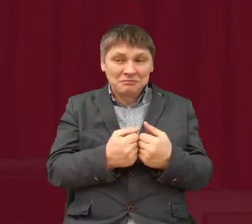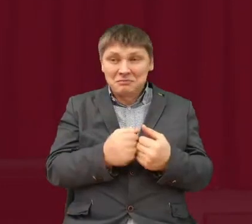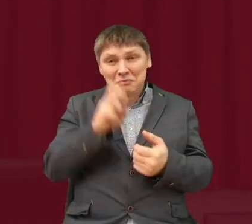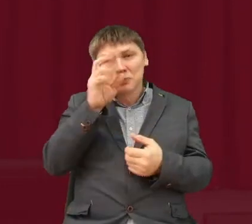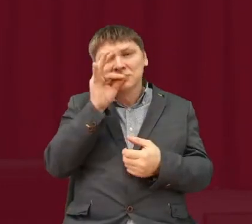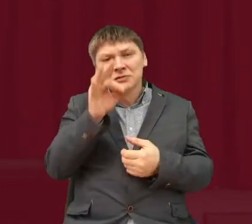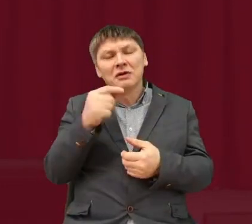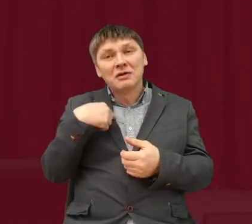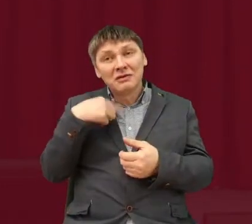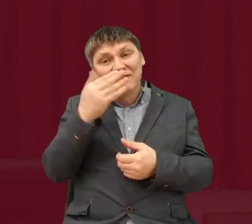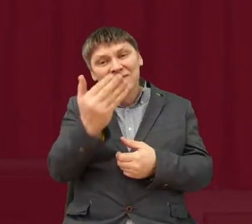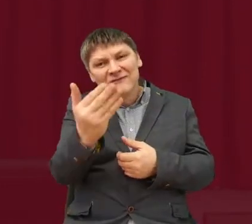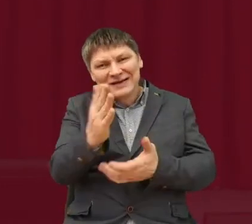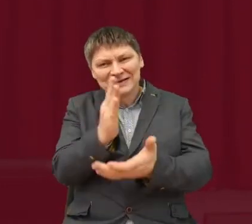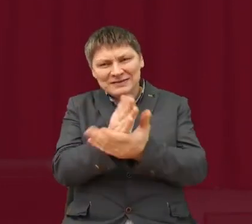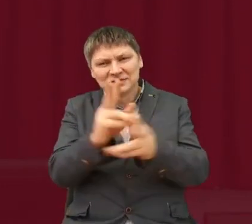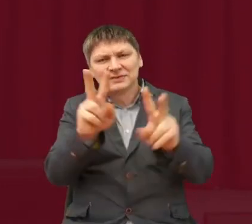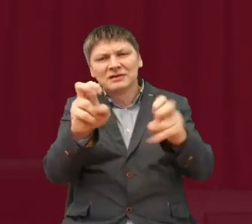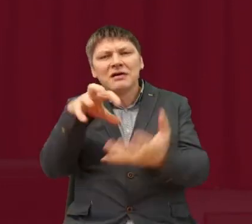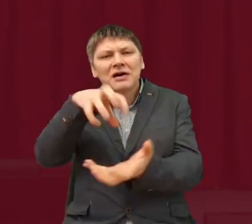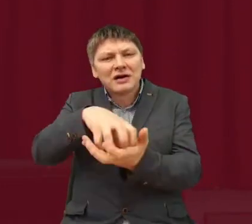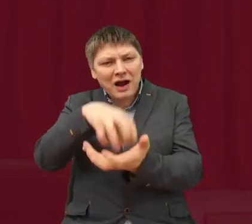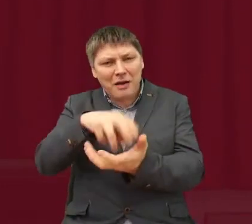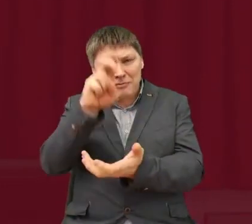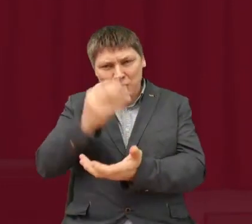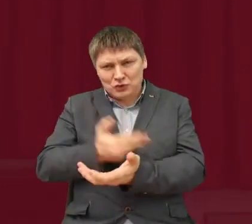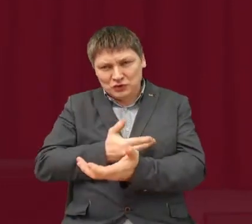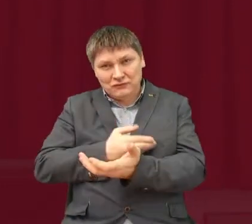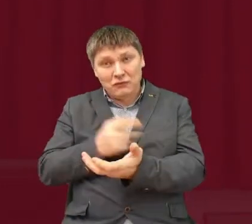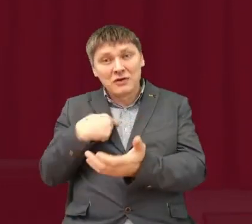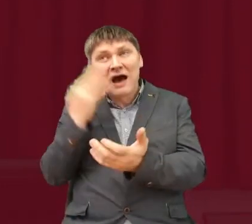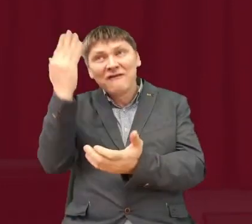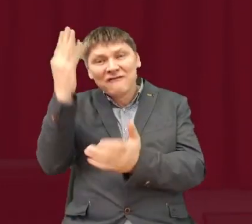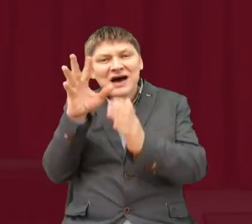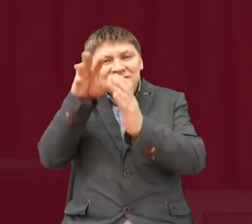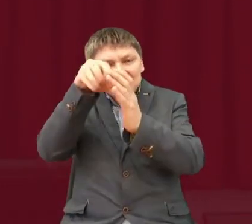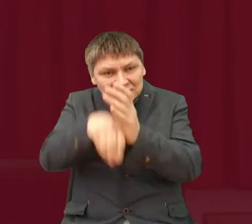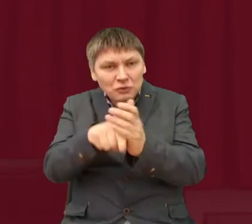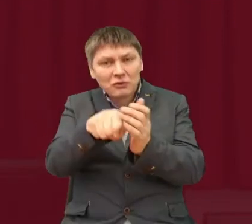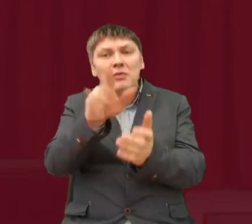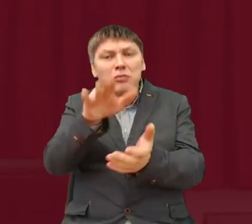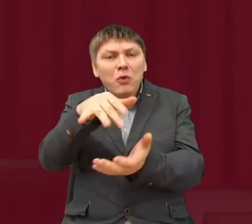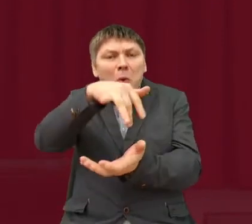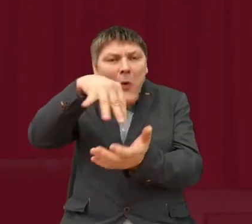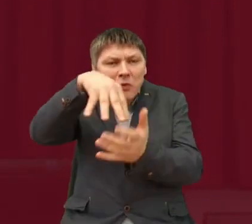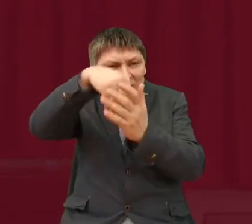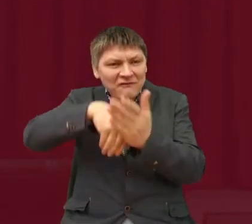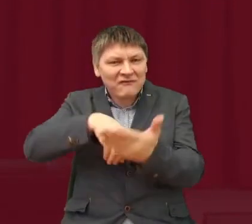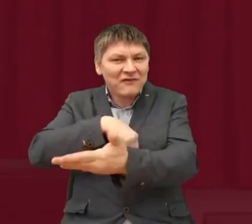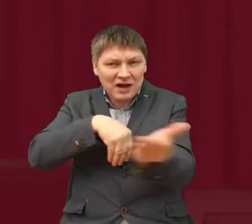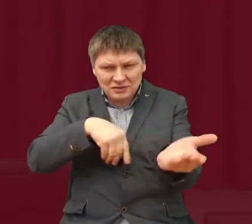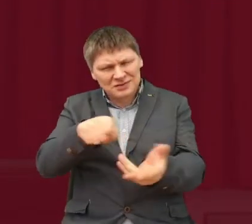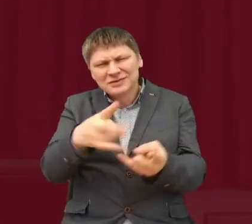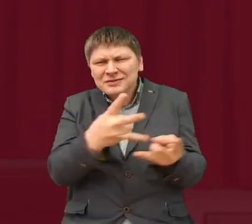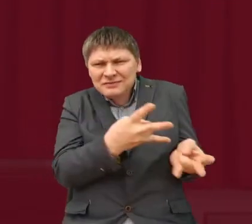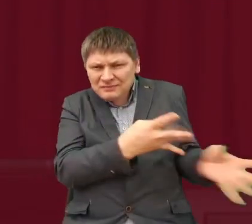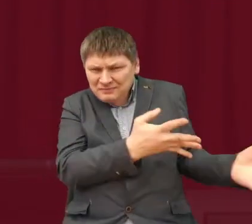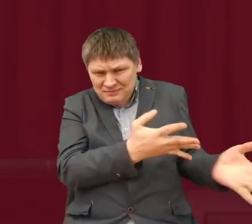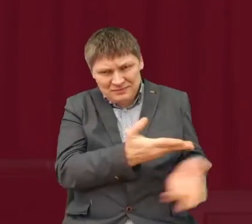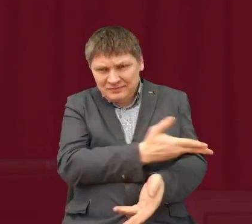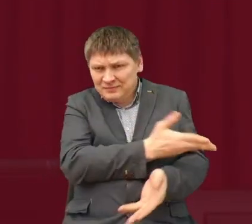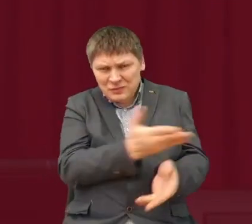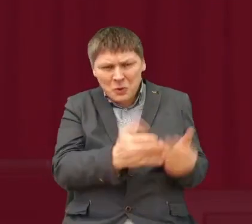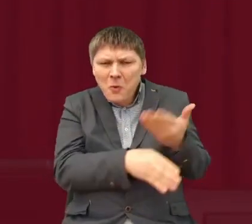вселюсь в них и буду ходить в них и буду их Богом и они будут моим народом и потому Выйдите из среды